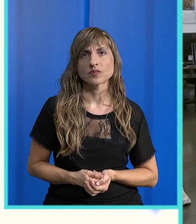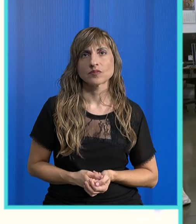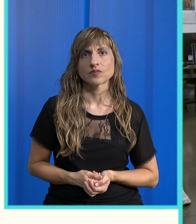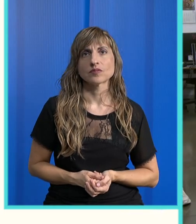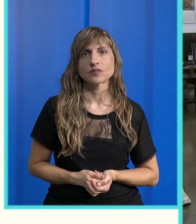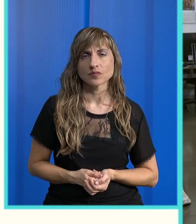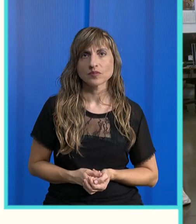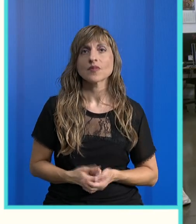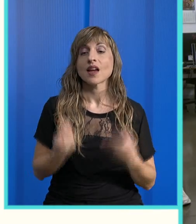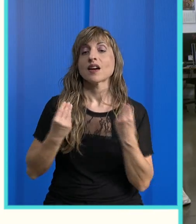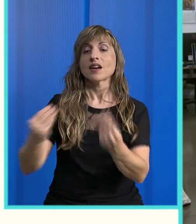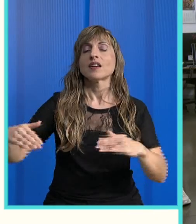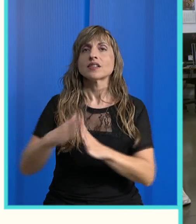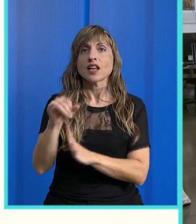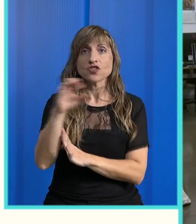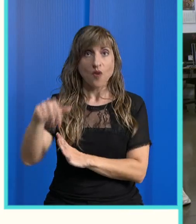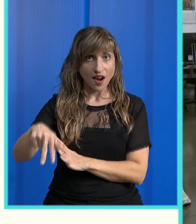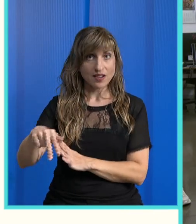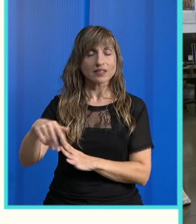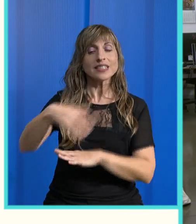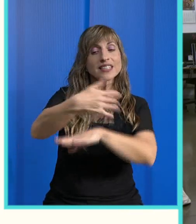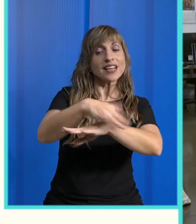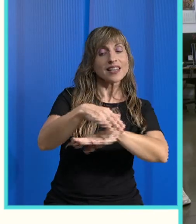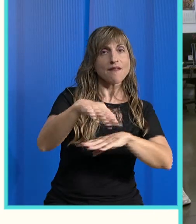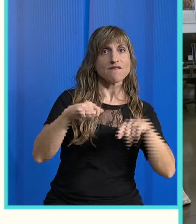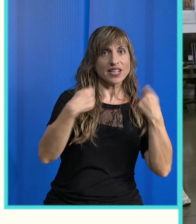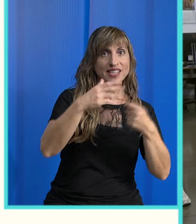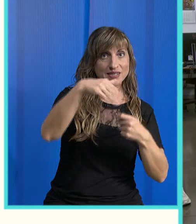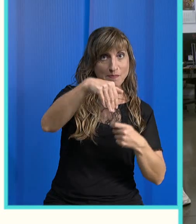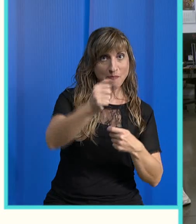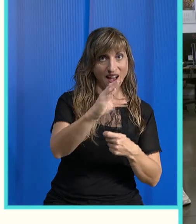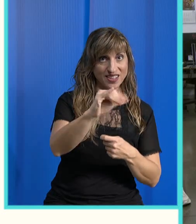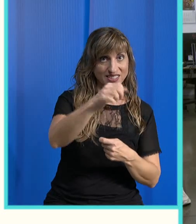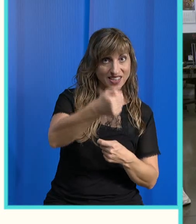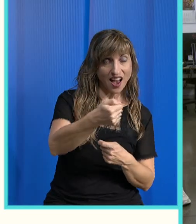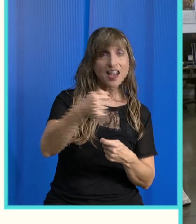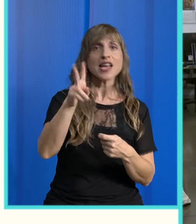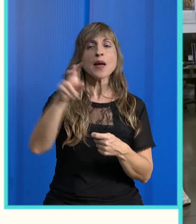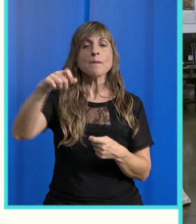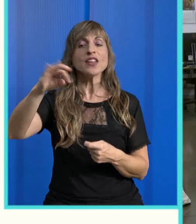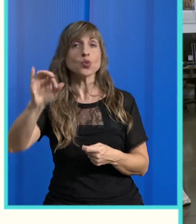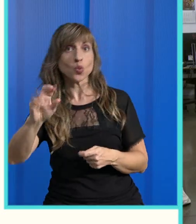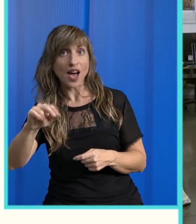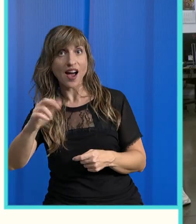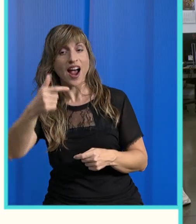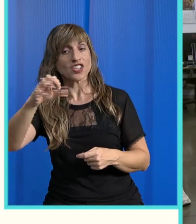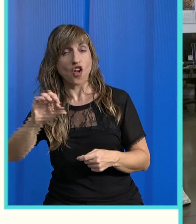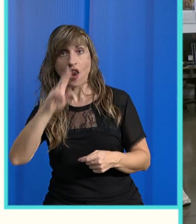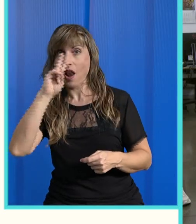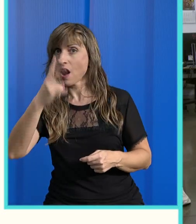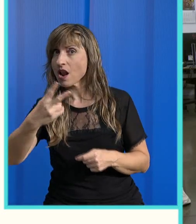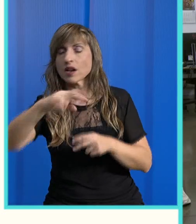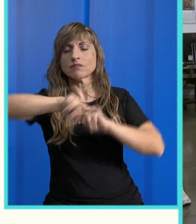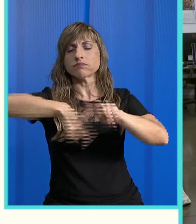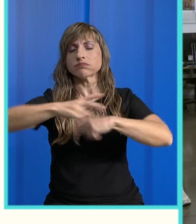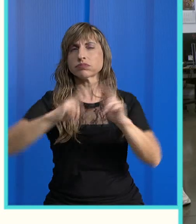I la Rambla de Sant Joan entre els carrers de Francesc Macià i Ventura Gasol serà reurbanitzada en els pròxims dos anys. Els treballs s'iniciaran el